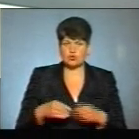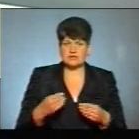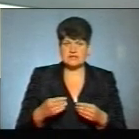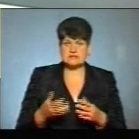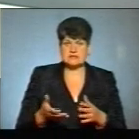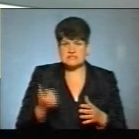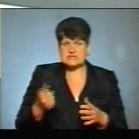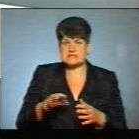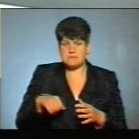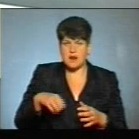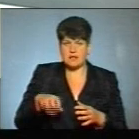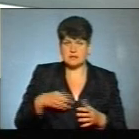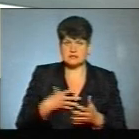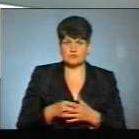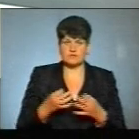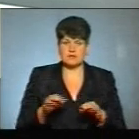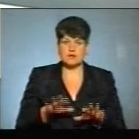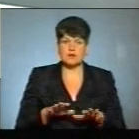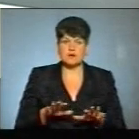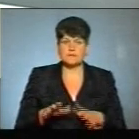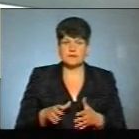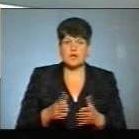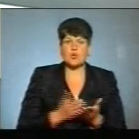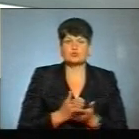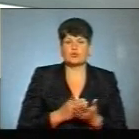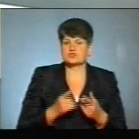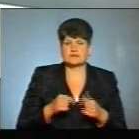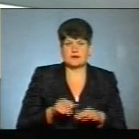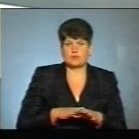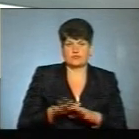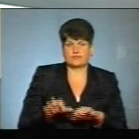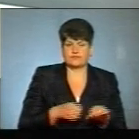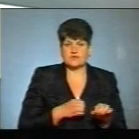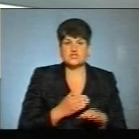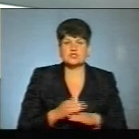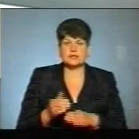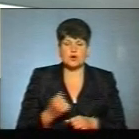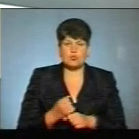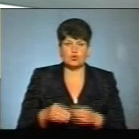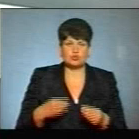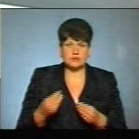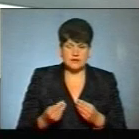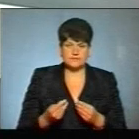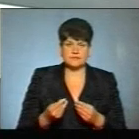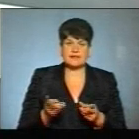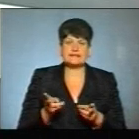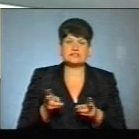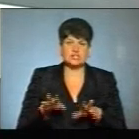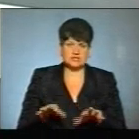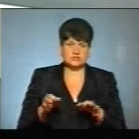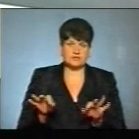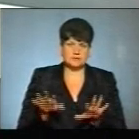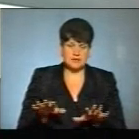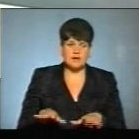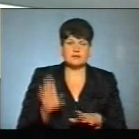познімали свої вакансії, такі як обслуговуюча сфера, так? Частина роботодавців все-таки вакансії залишили, сказали,